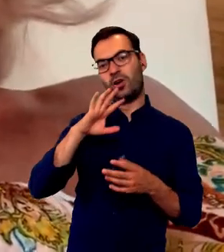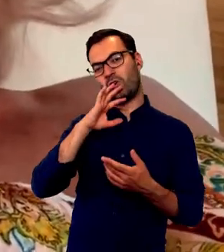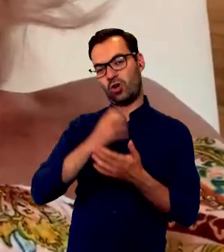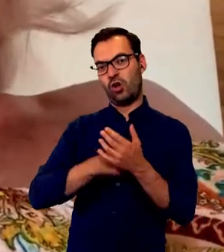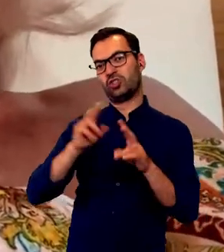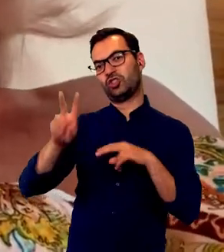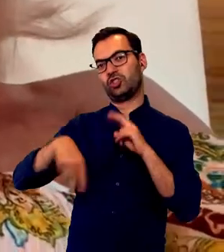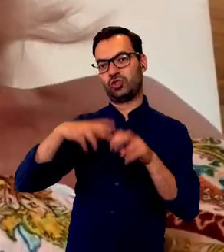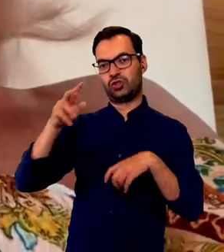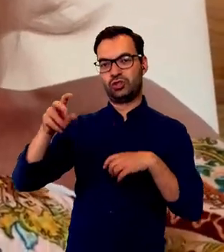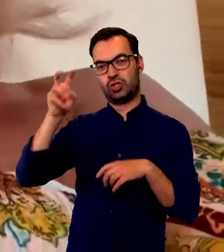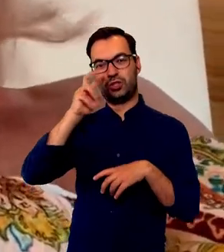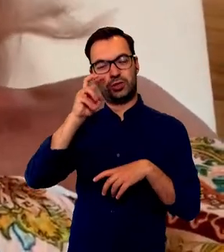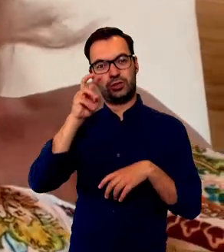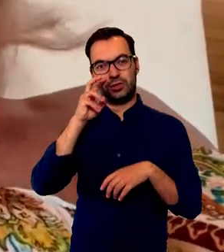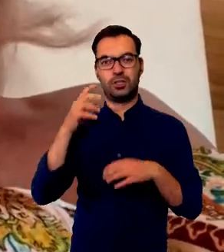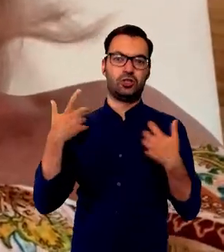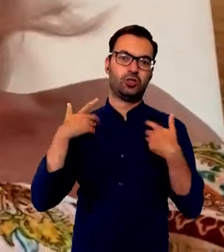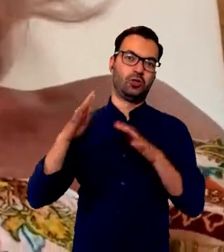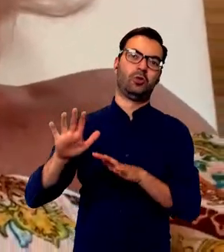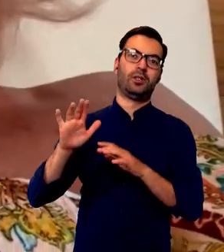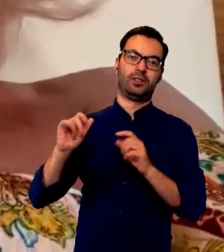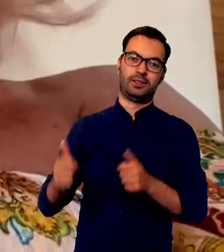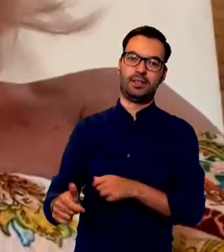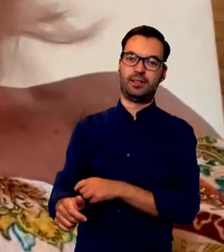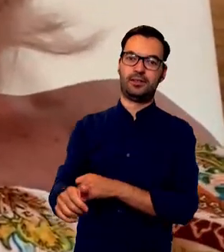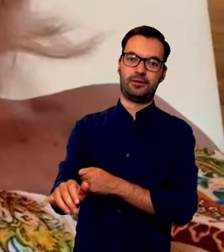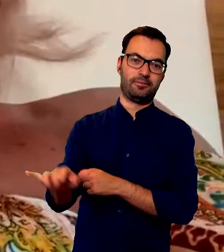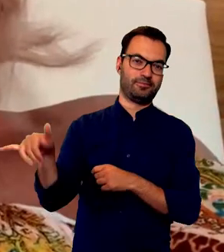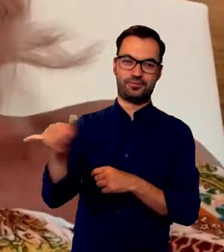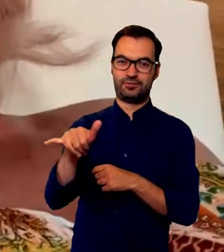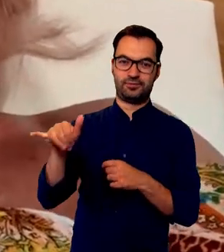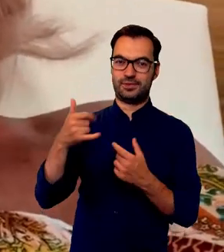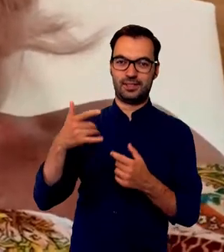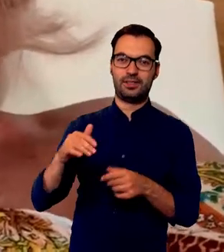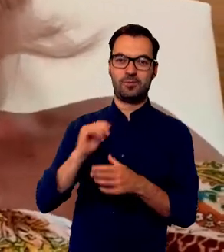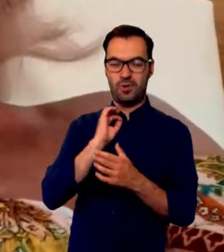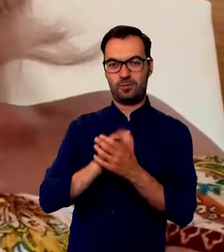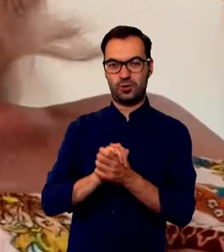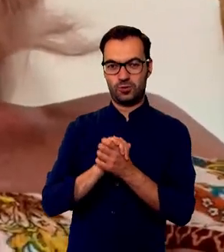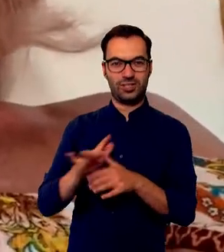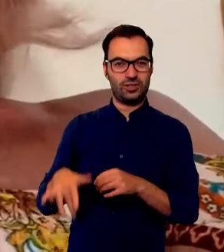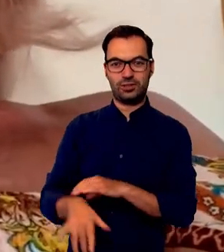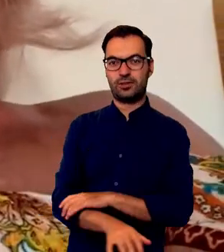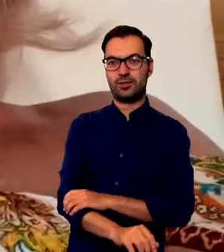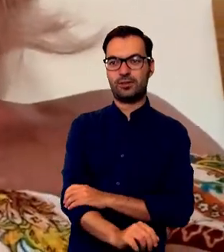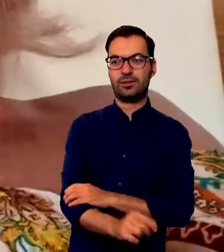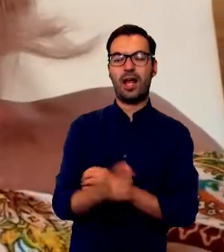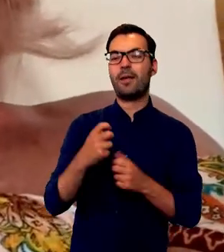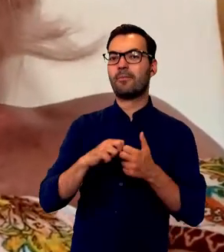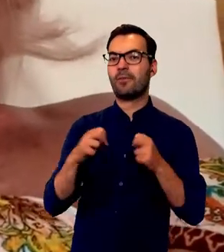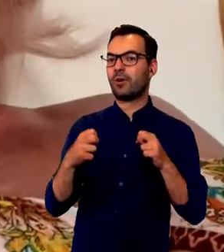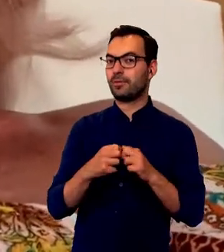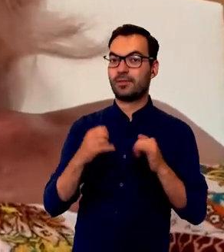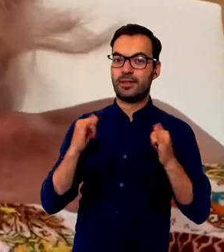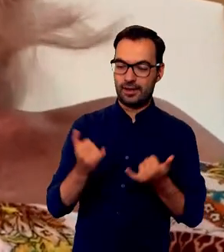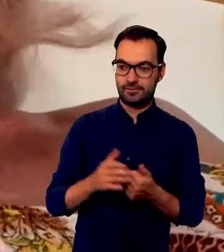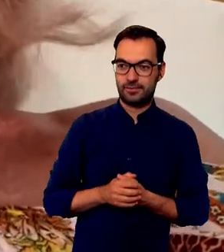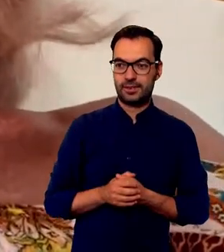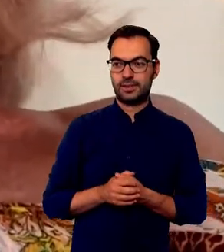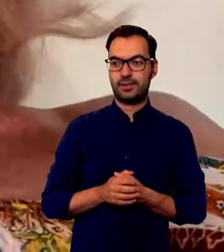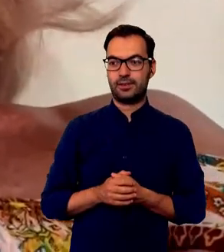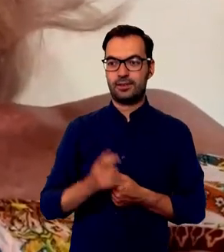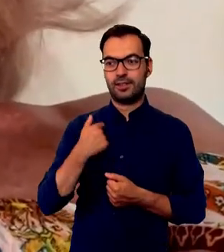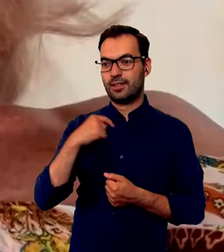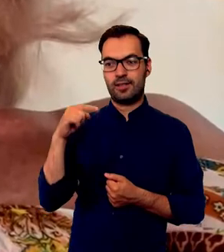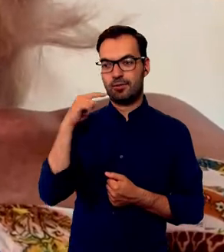tych wszystkich luksusów i żyła tam na równi jak moja przyjaciółka. Na czym polegał problem? Problem polegał na tym, że ja nie